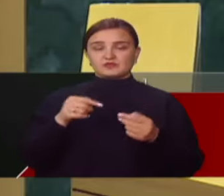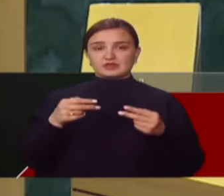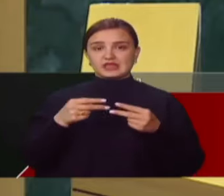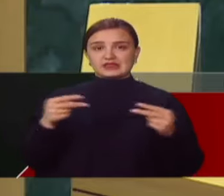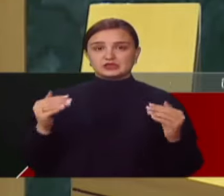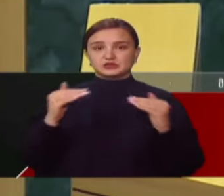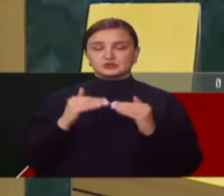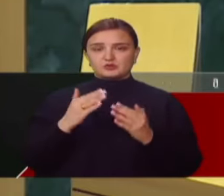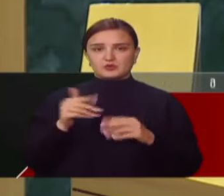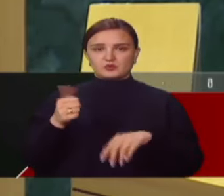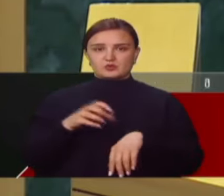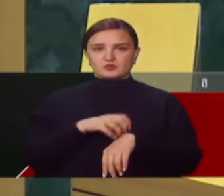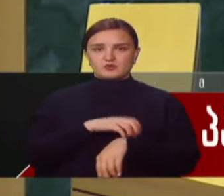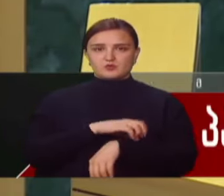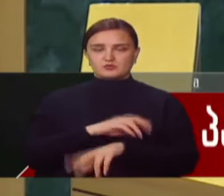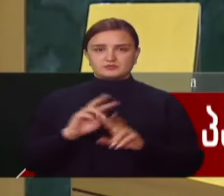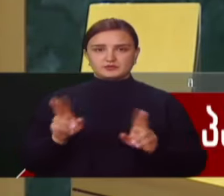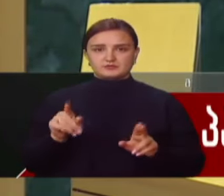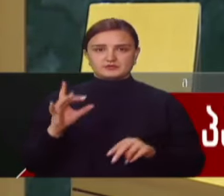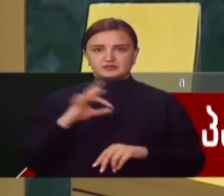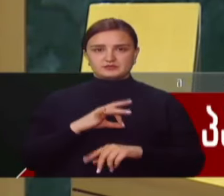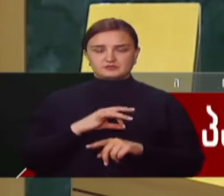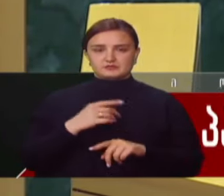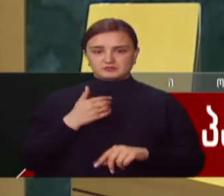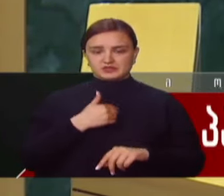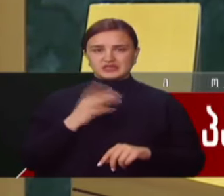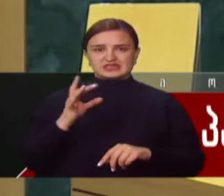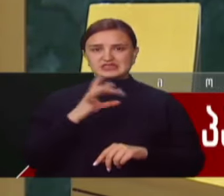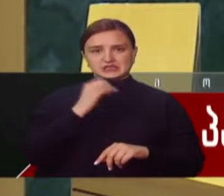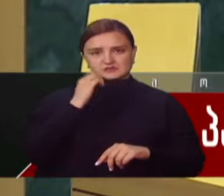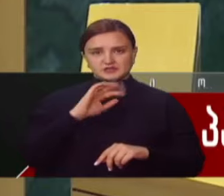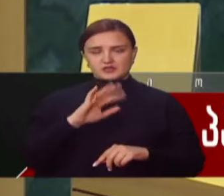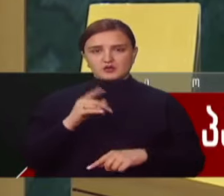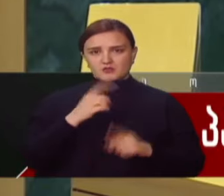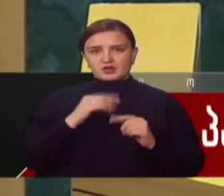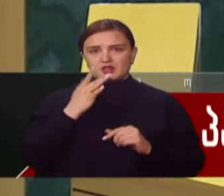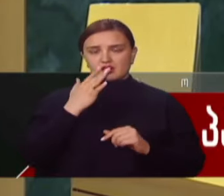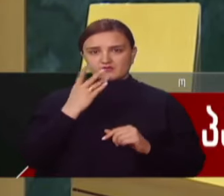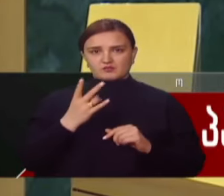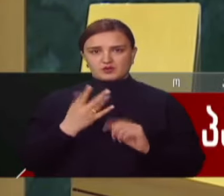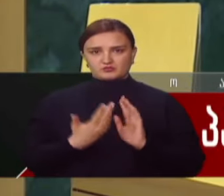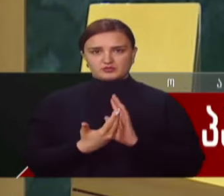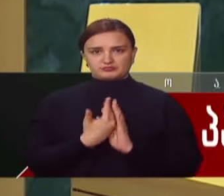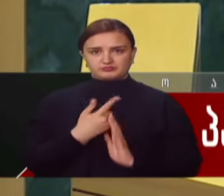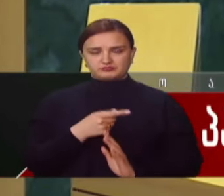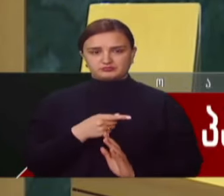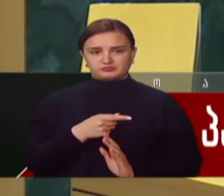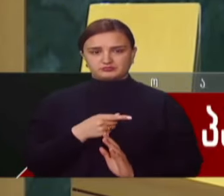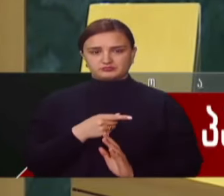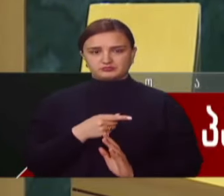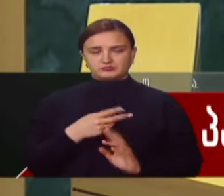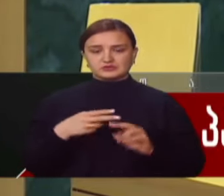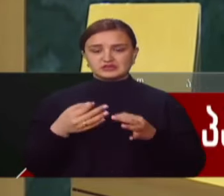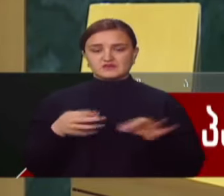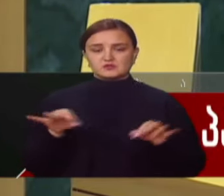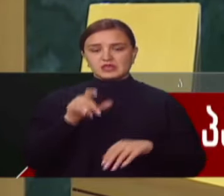aris comunism, comunismidan, martla gvindarot, audet da sau leci, romelit cuen miguacniaro, tavisupali